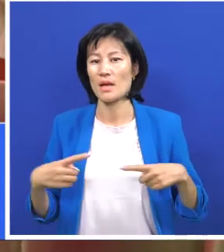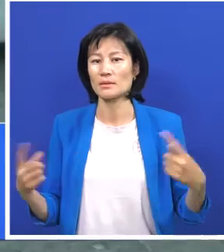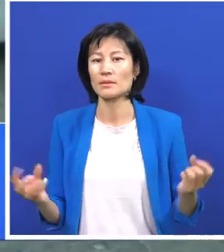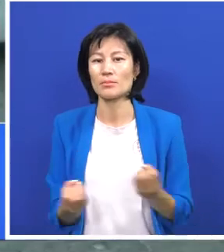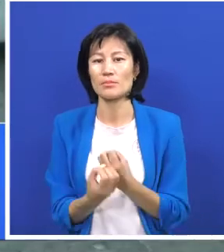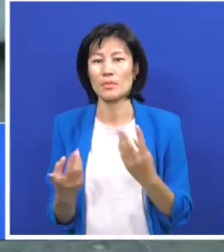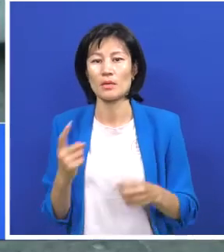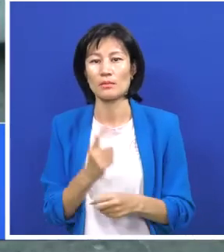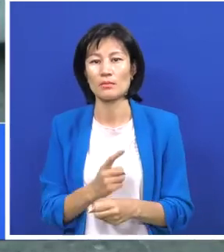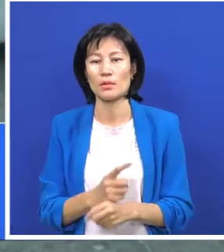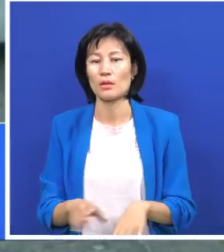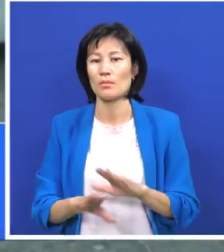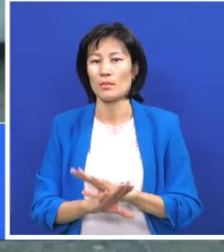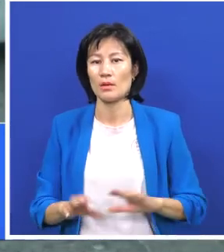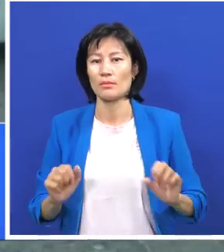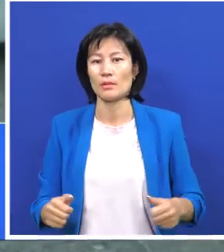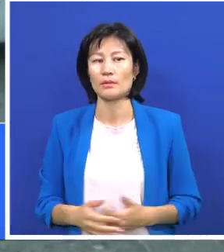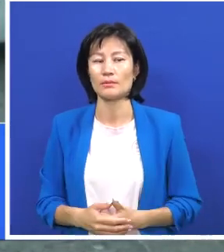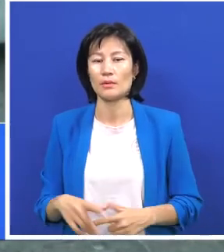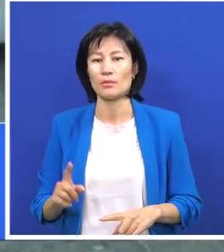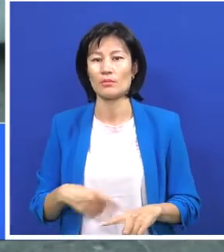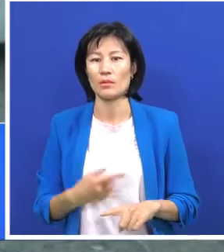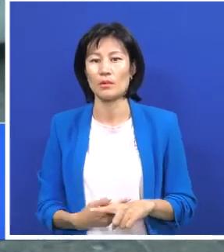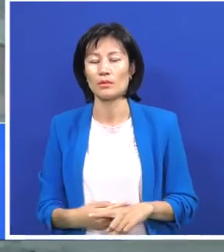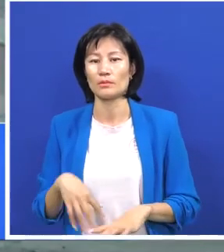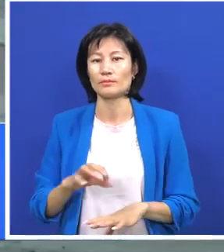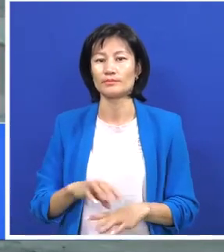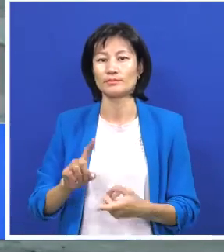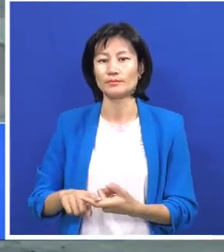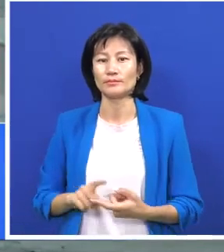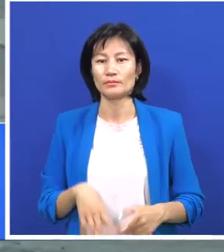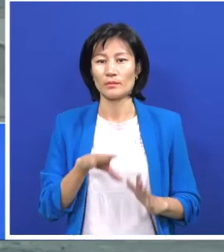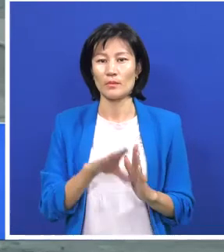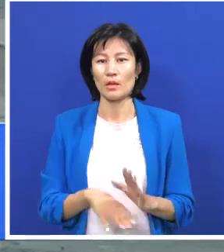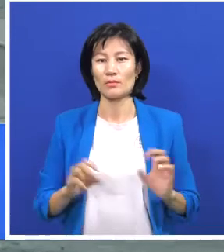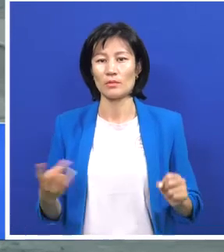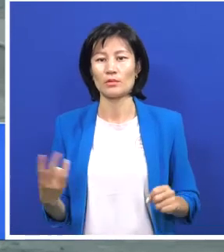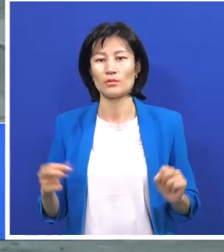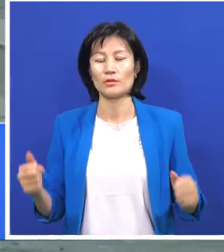мерекелік жиындардың өткізілуіне тыйым салынған. Бұл шаралар індеттің таралу қаупін төмендету үшін